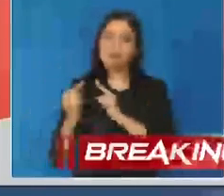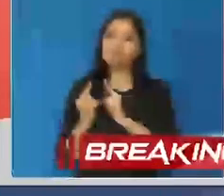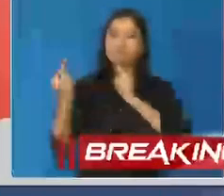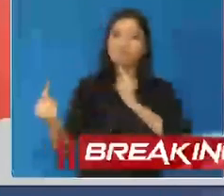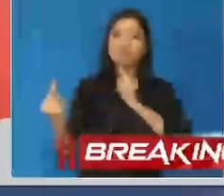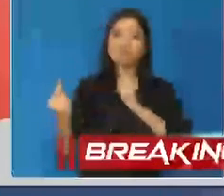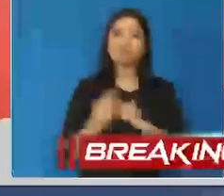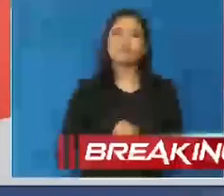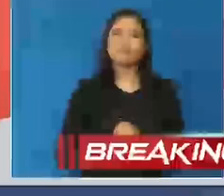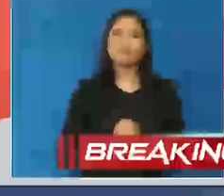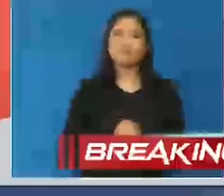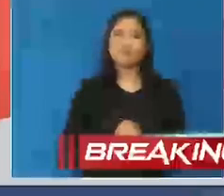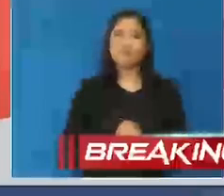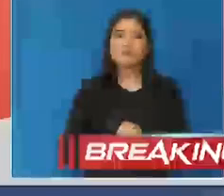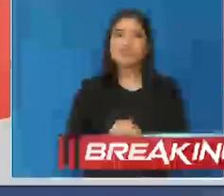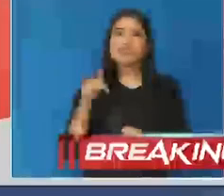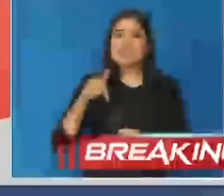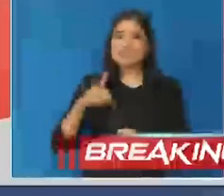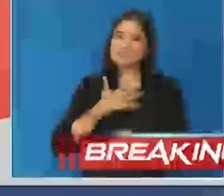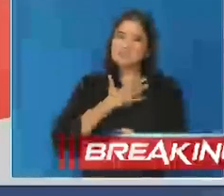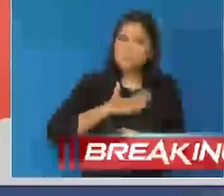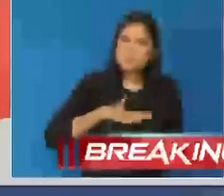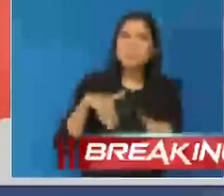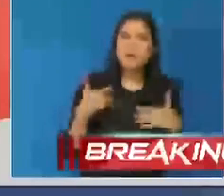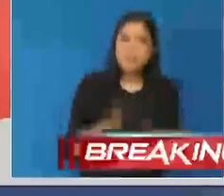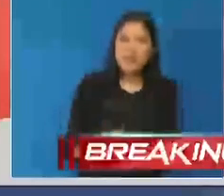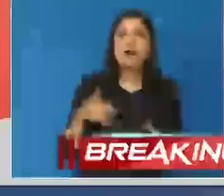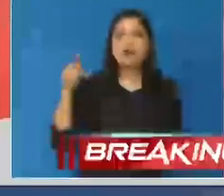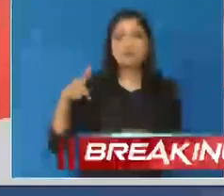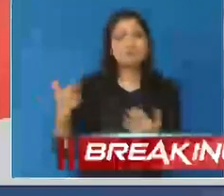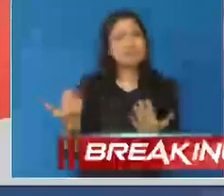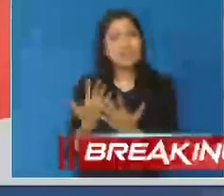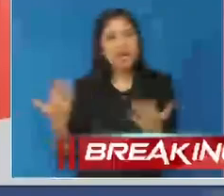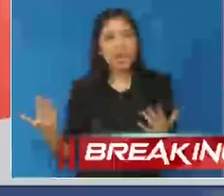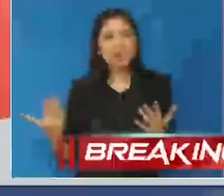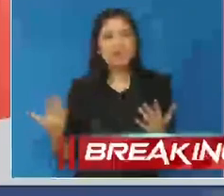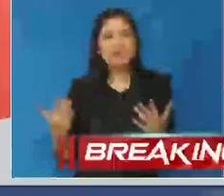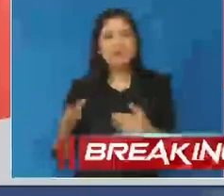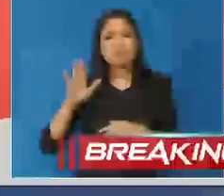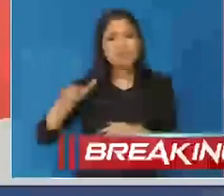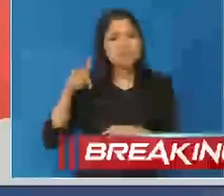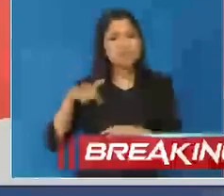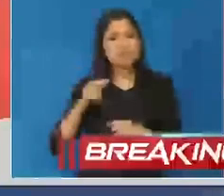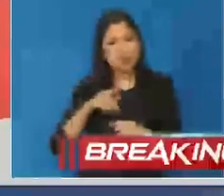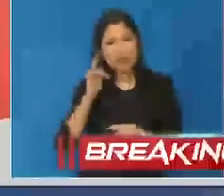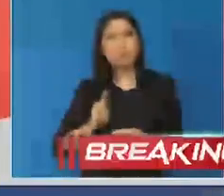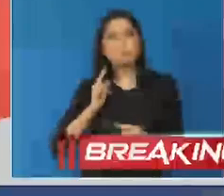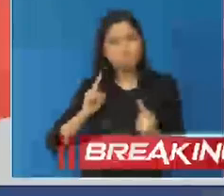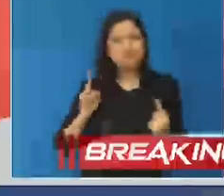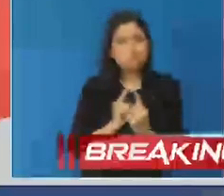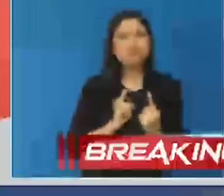kita sekarang adalah masih banyaknya masyarakat yang tidak memperhatikan hal ini